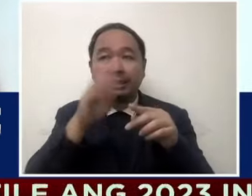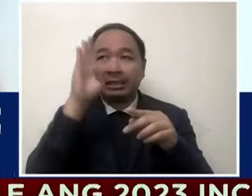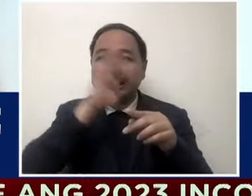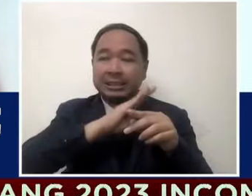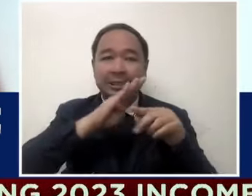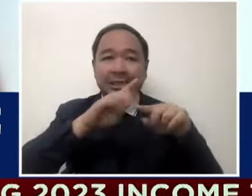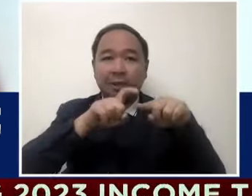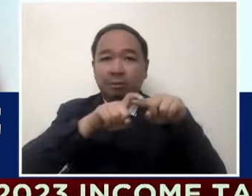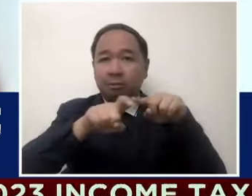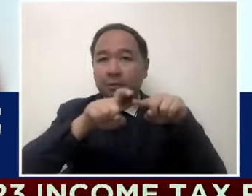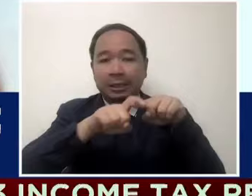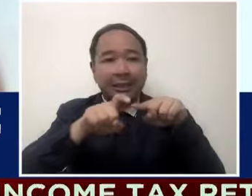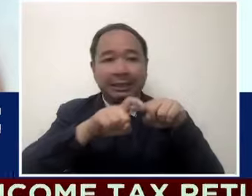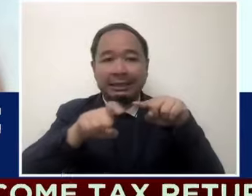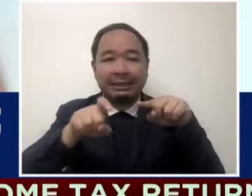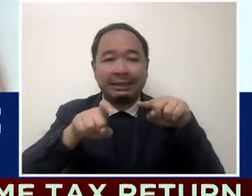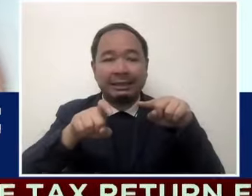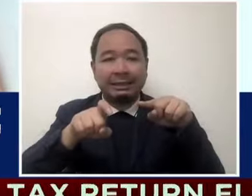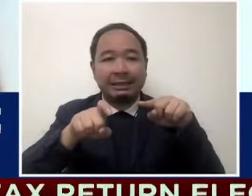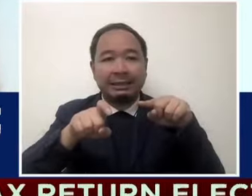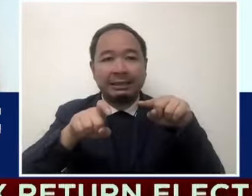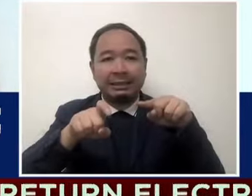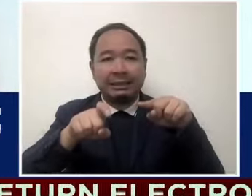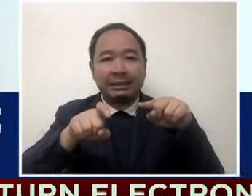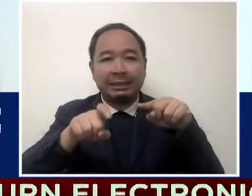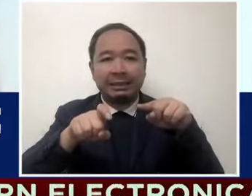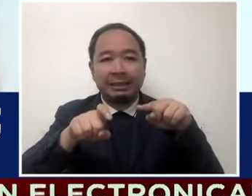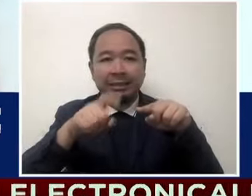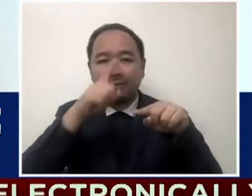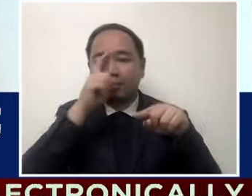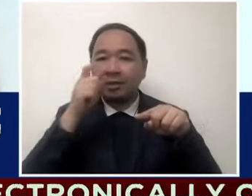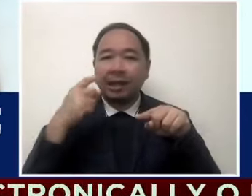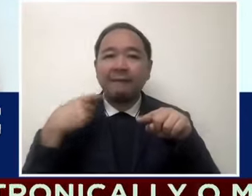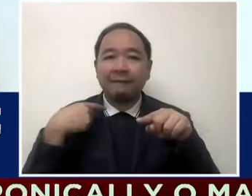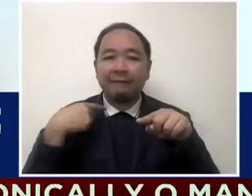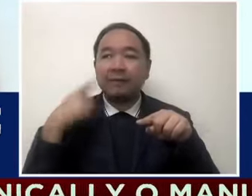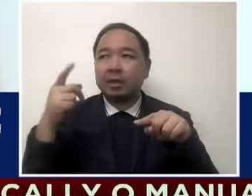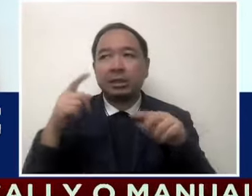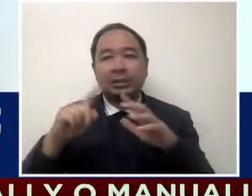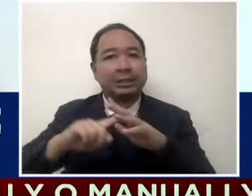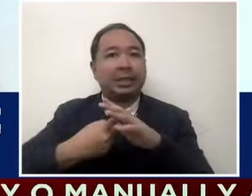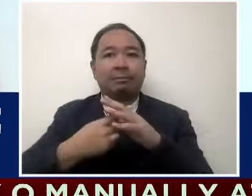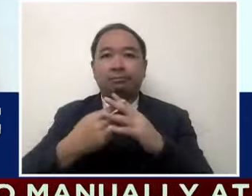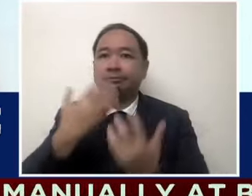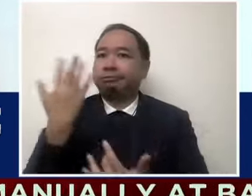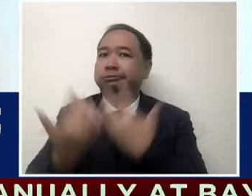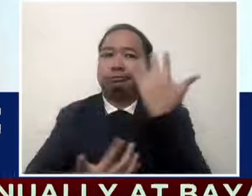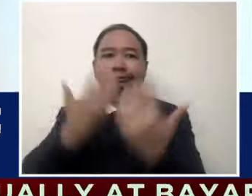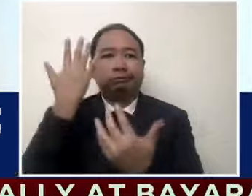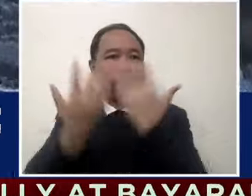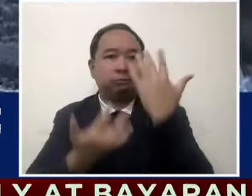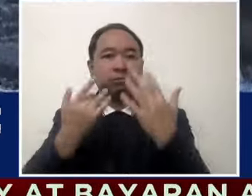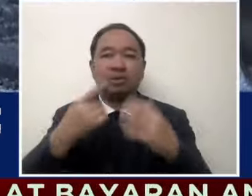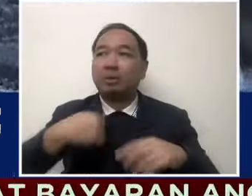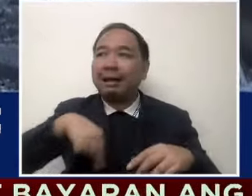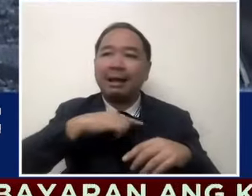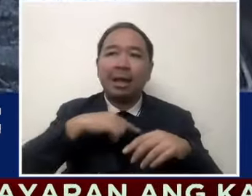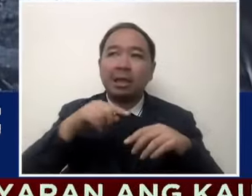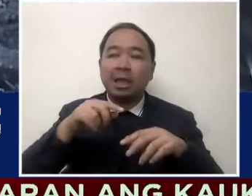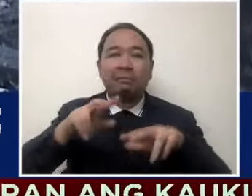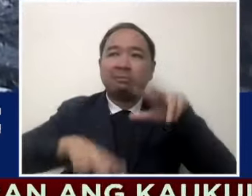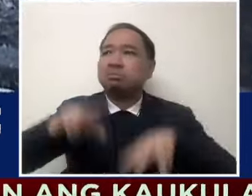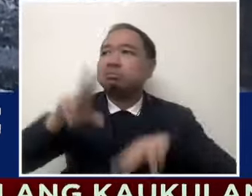yun. Basta sa likod lang kami nagdaan, may exit naman kasi kami sa likod. Kaya lang malaki na apoy, kaya naganda sugat-sugat din kami sa pagtakbo.